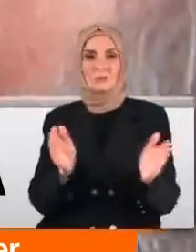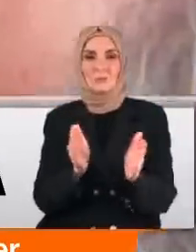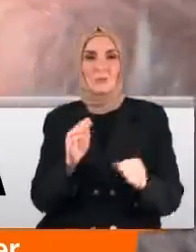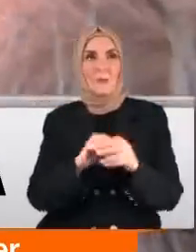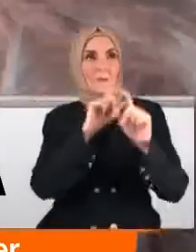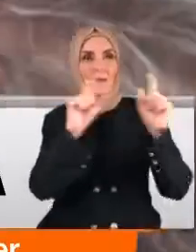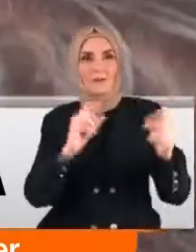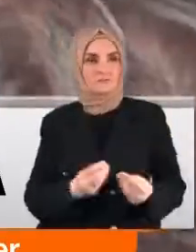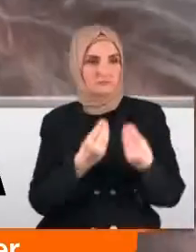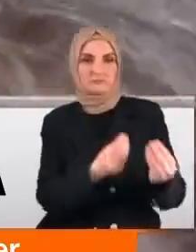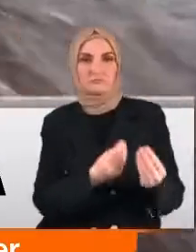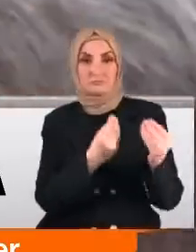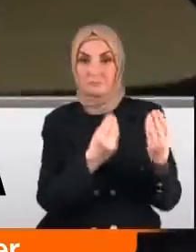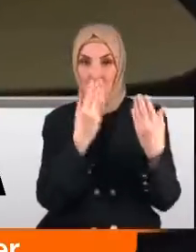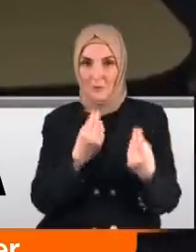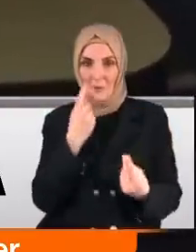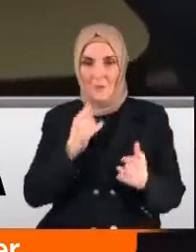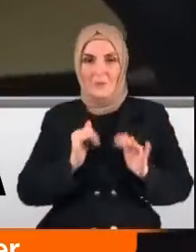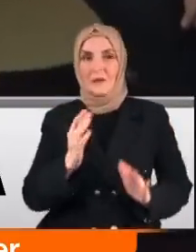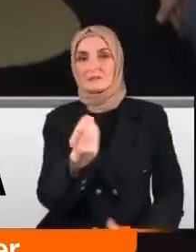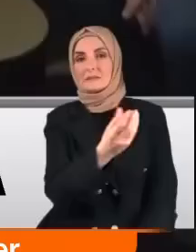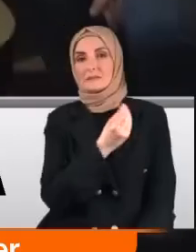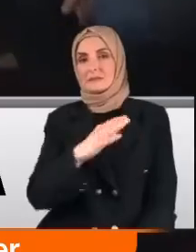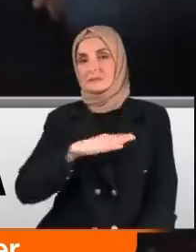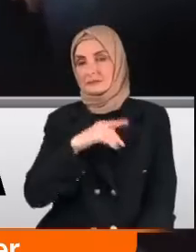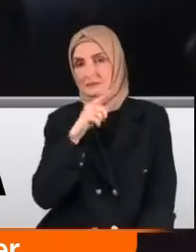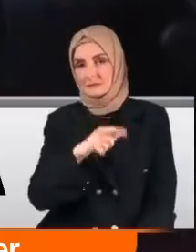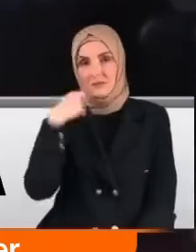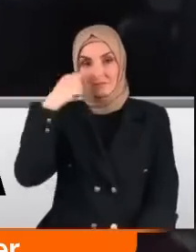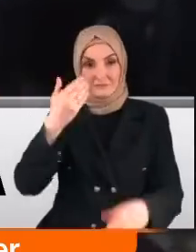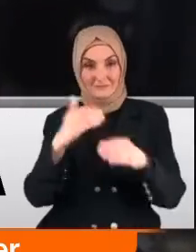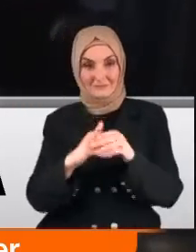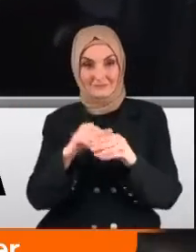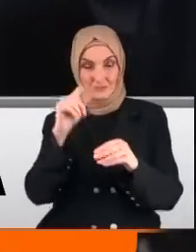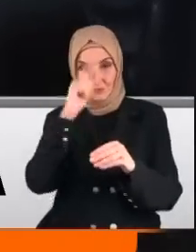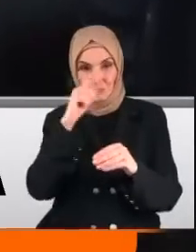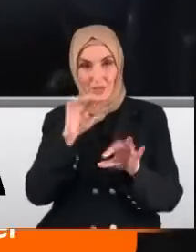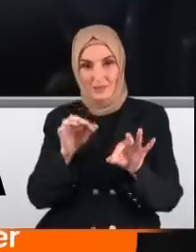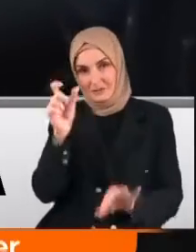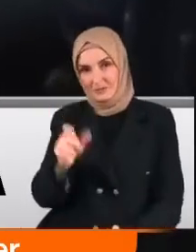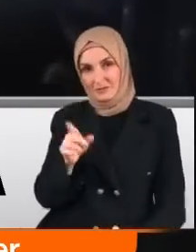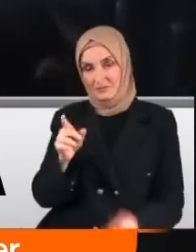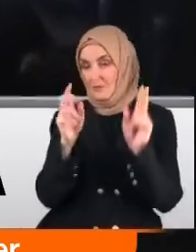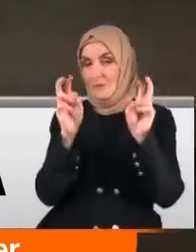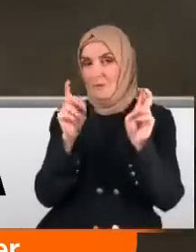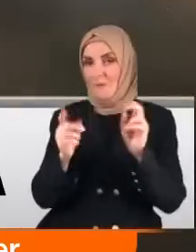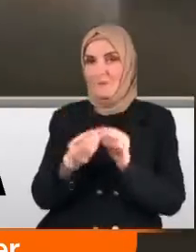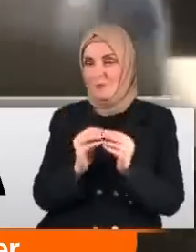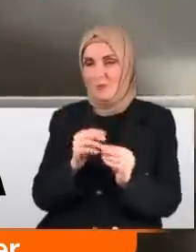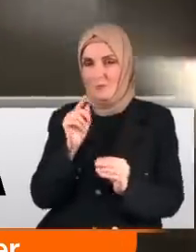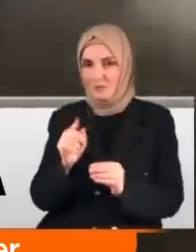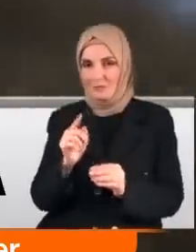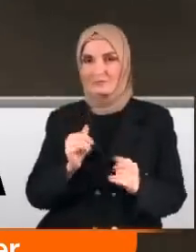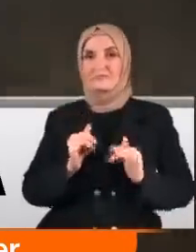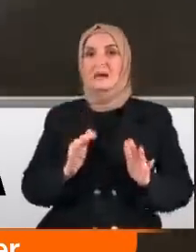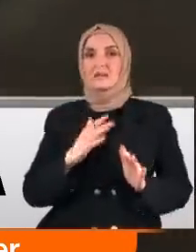anda adaylıktan çekilmek zorunda bırakan kaset kumpasıyla CHP içindeki huzursuzluk iyiden iyiye arttı. Hatta